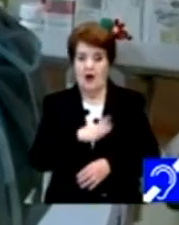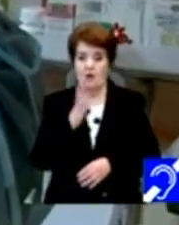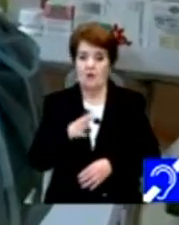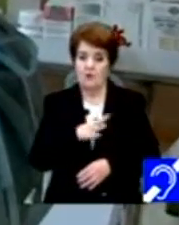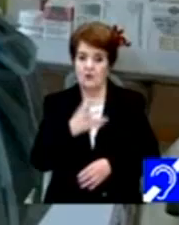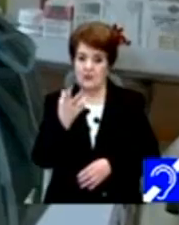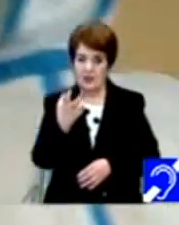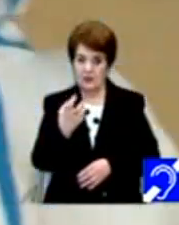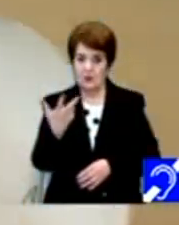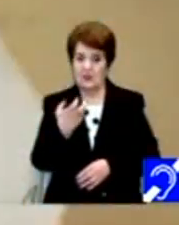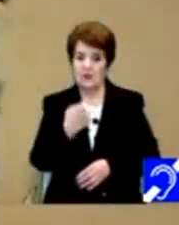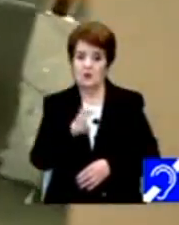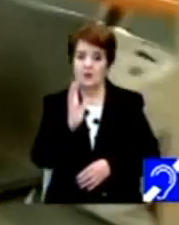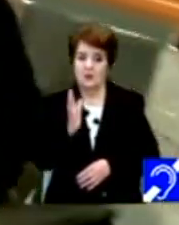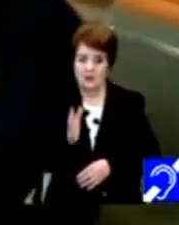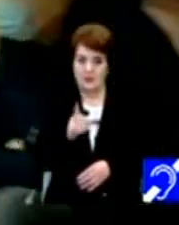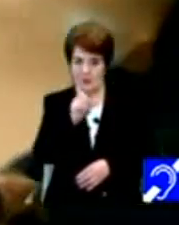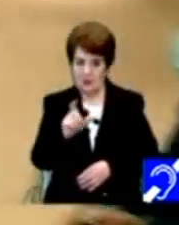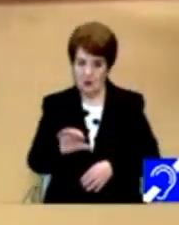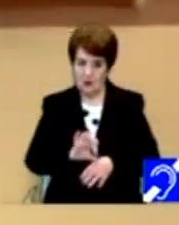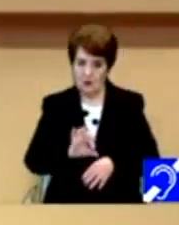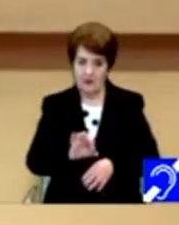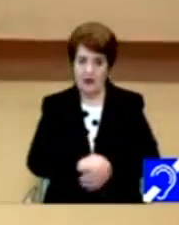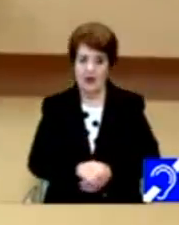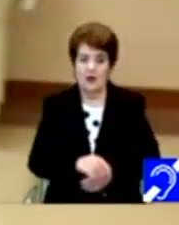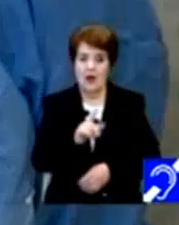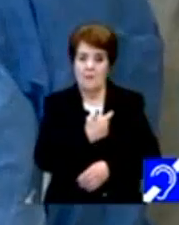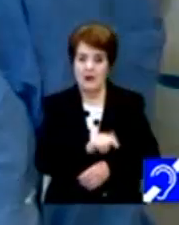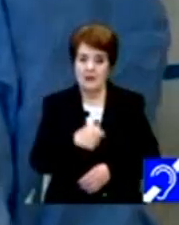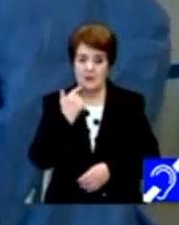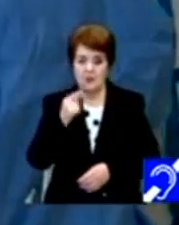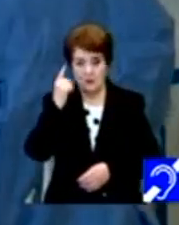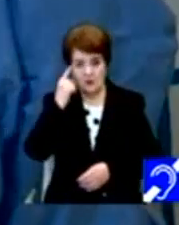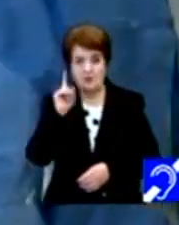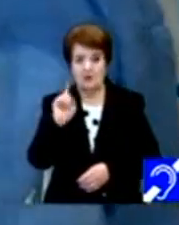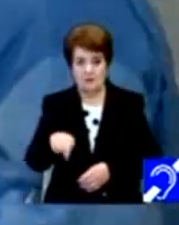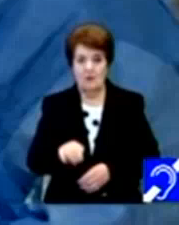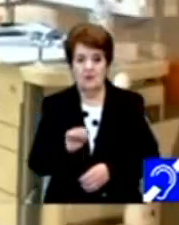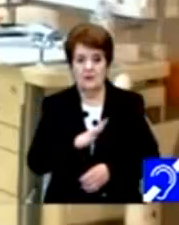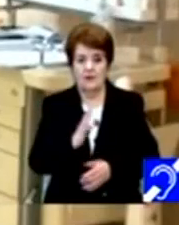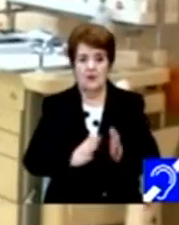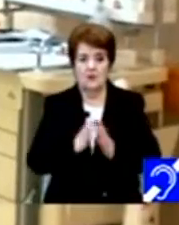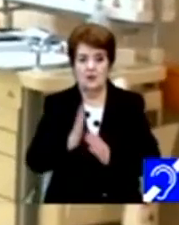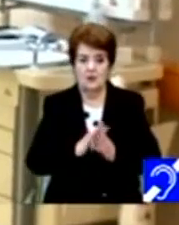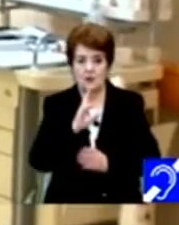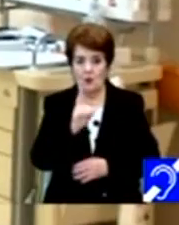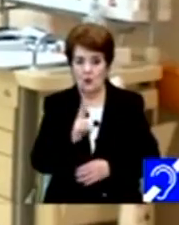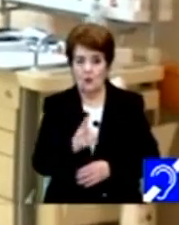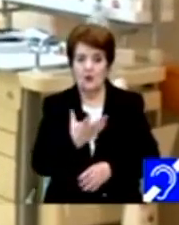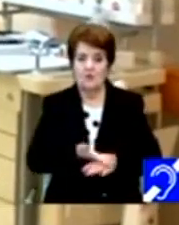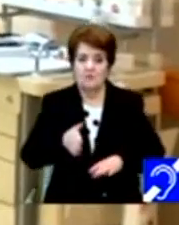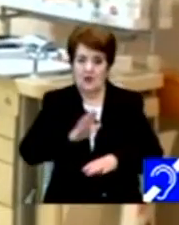și 300-350 de pacienți. Medicii se așteaptă însă ca presiunea să crească și mai mult. Cred că următoarele două luni vor fi